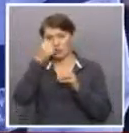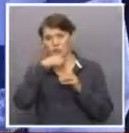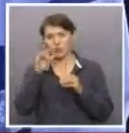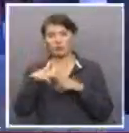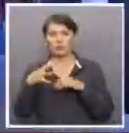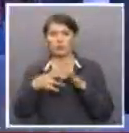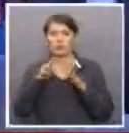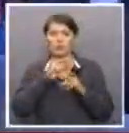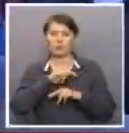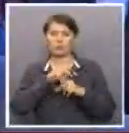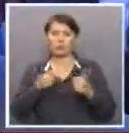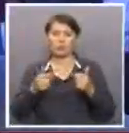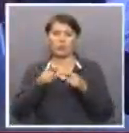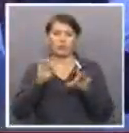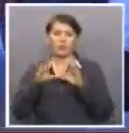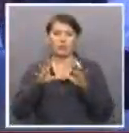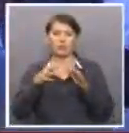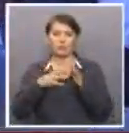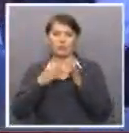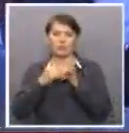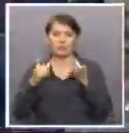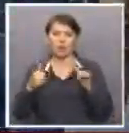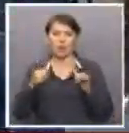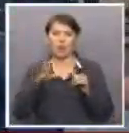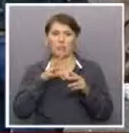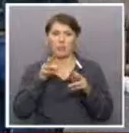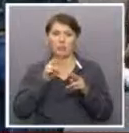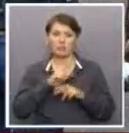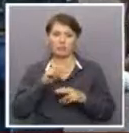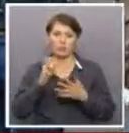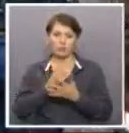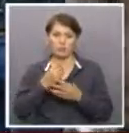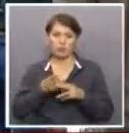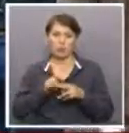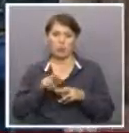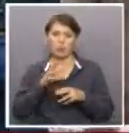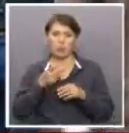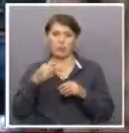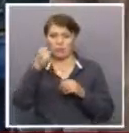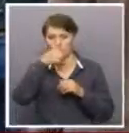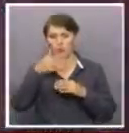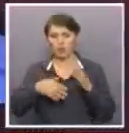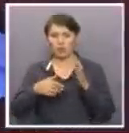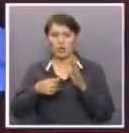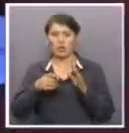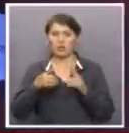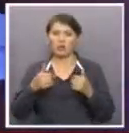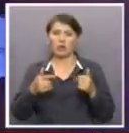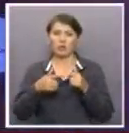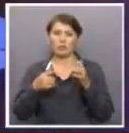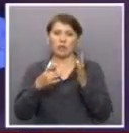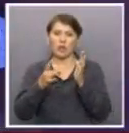19 жұмыс жәрменкесі ұйымдастырылып, 900-ден аса адам екі қолға бір күрек тапқан. Жыл соңына дейін тағы 6 жәрменке ұйымдастырылмақ.